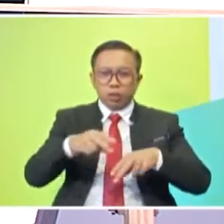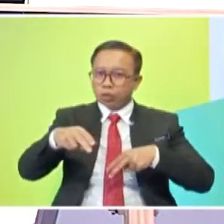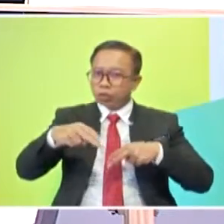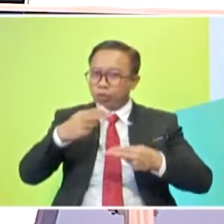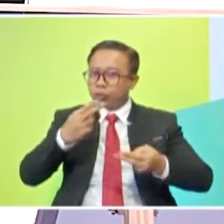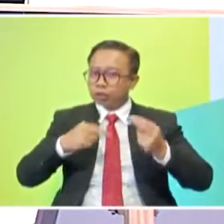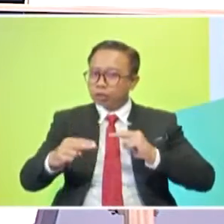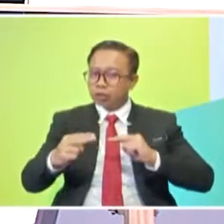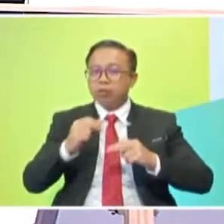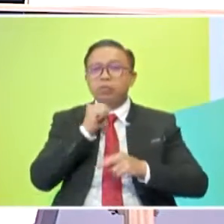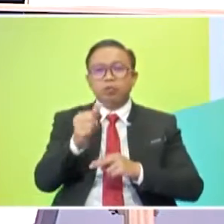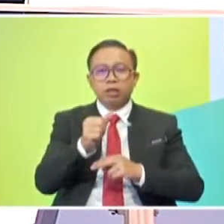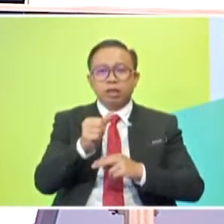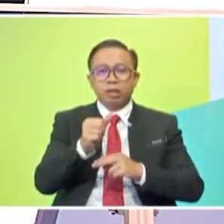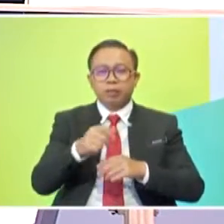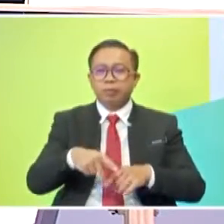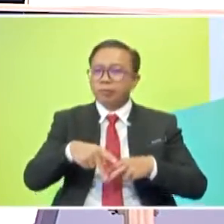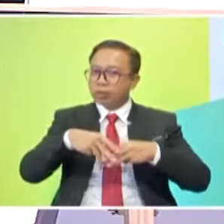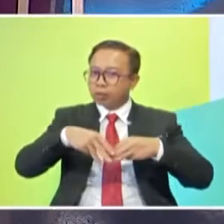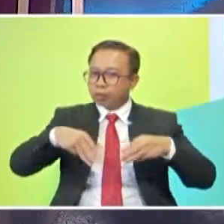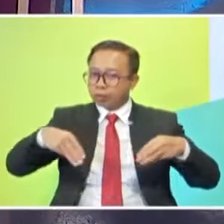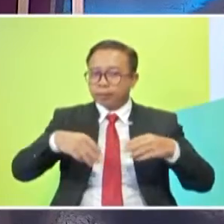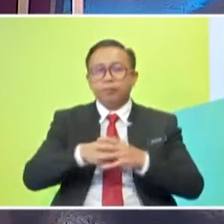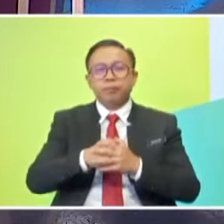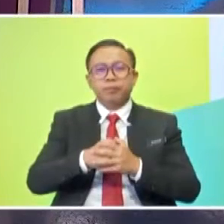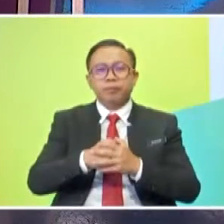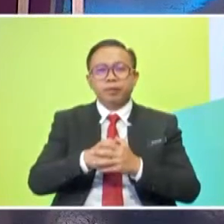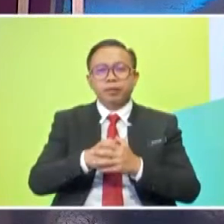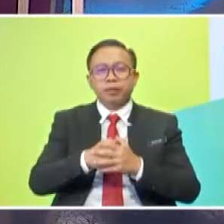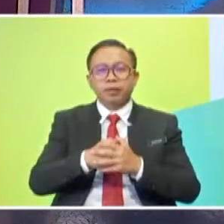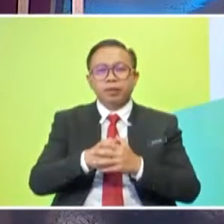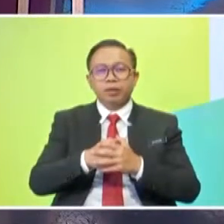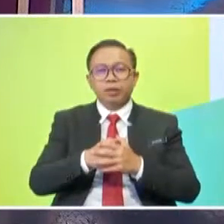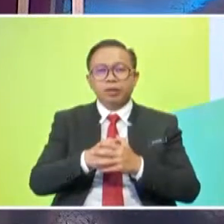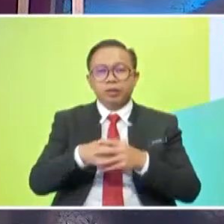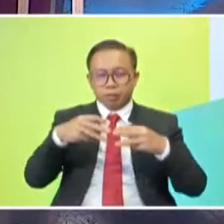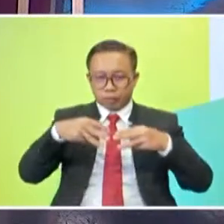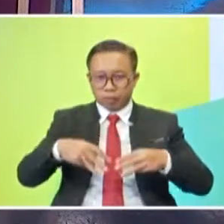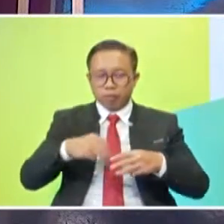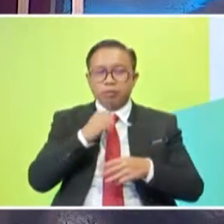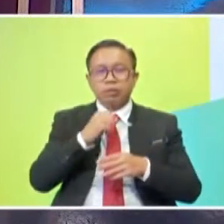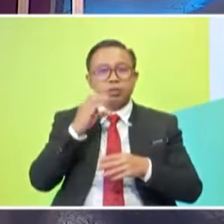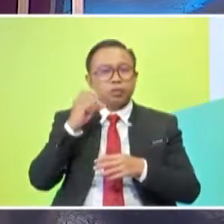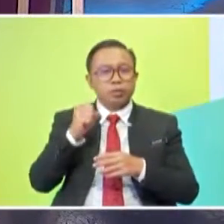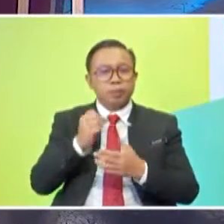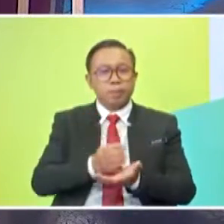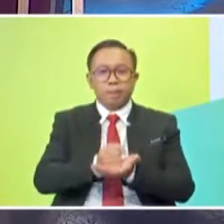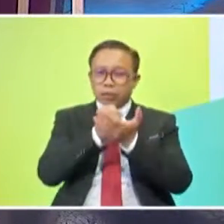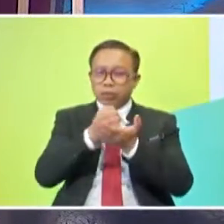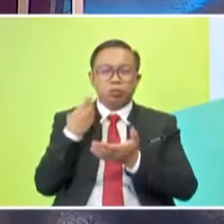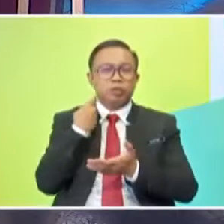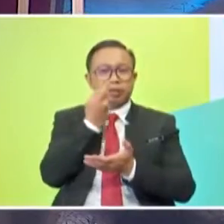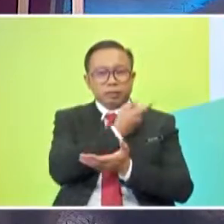mungkin Allah kita ini kita makan apa tadi Haha ane kita ini Ki ache Bambang sebamyak membantu kita